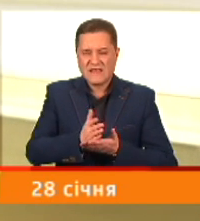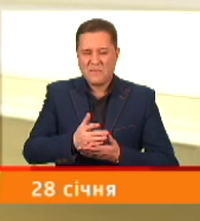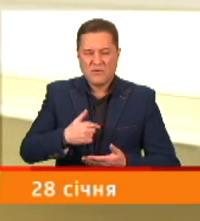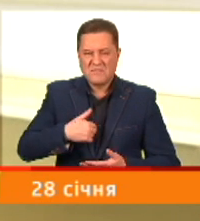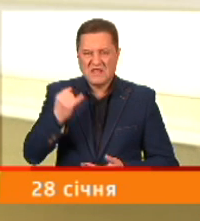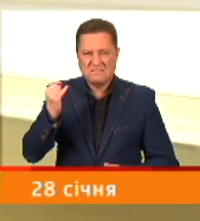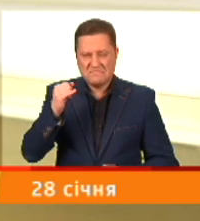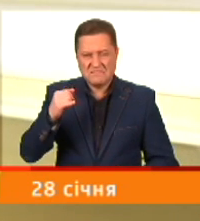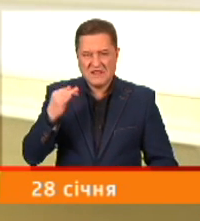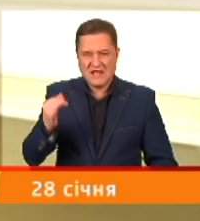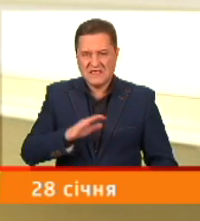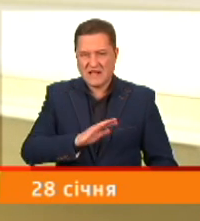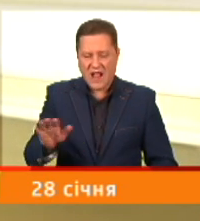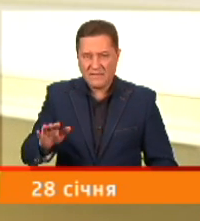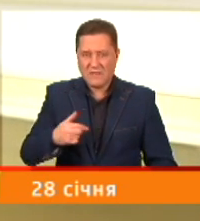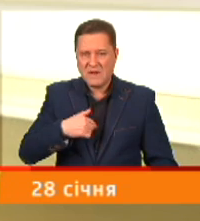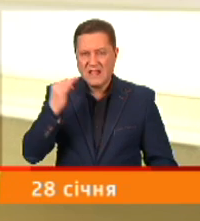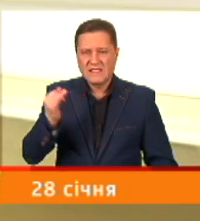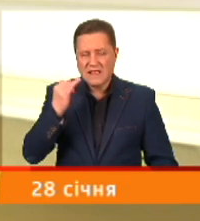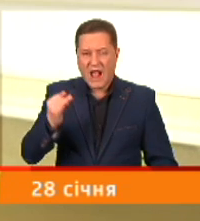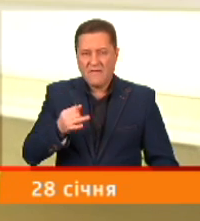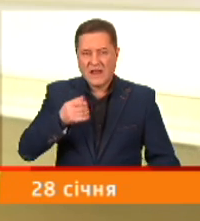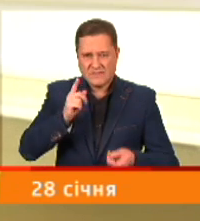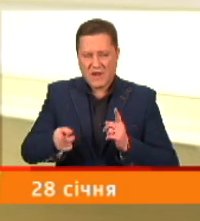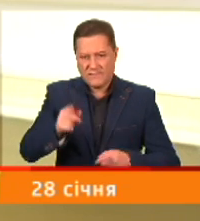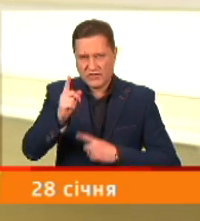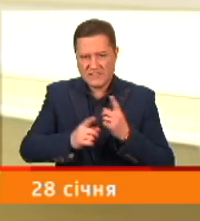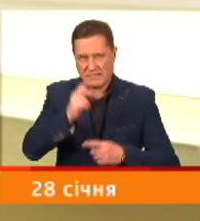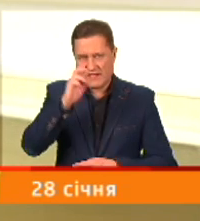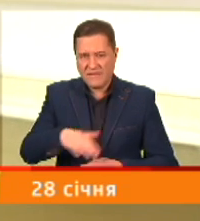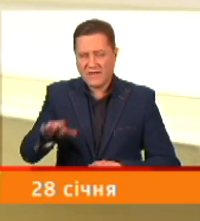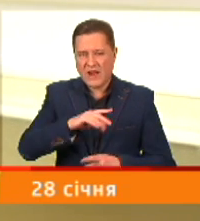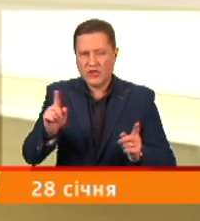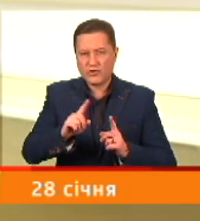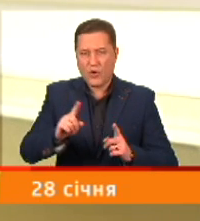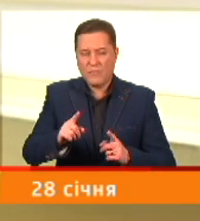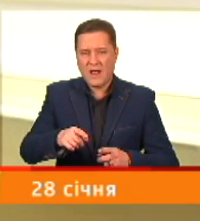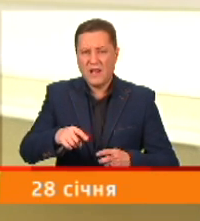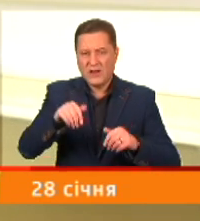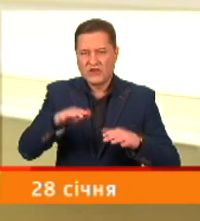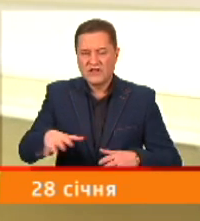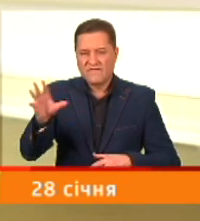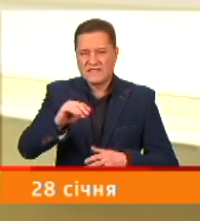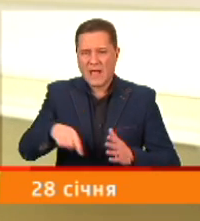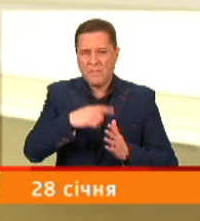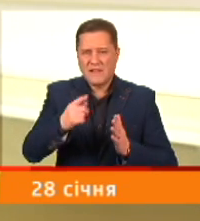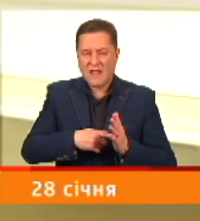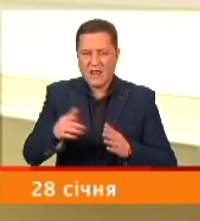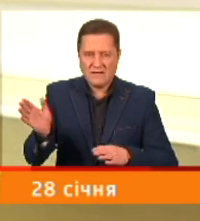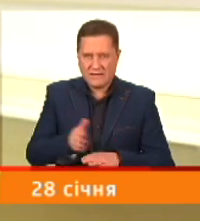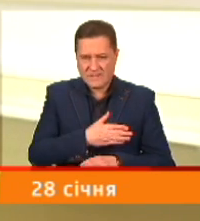не цікаві. Мене цікавлять справжні зміни в країні. І щоб розставити всі крапки над «і», зняти всі